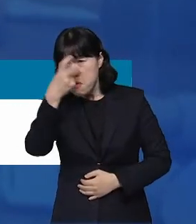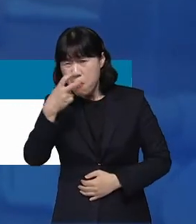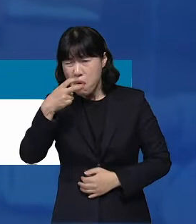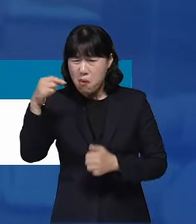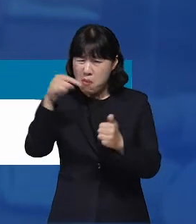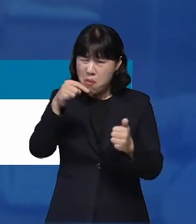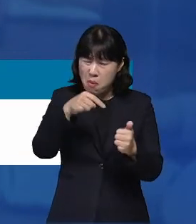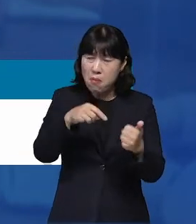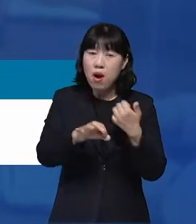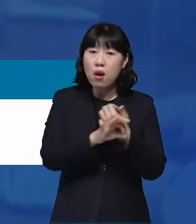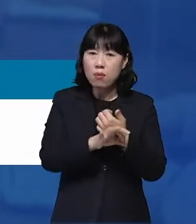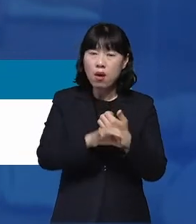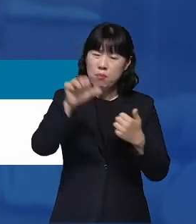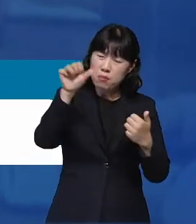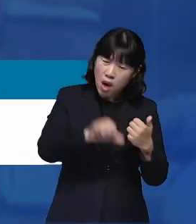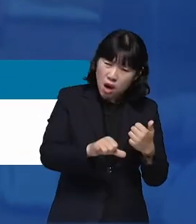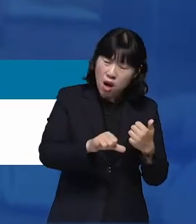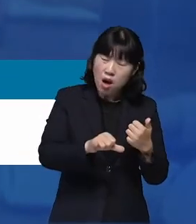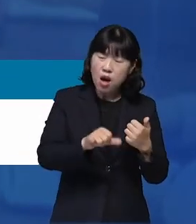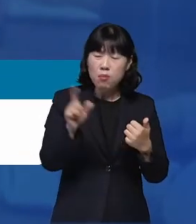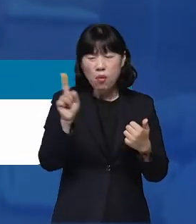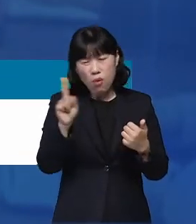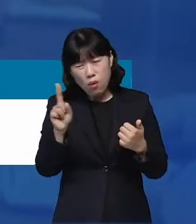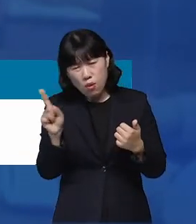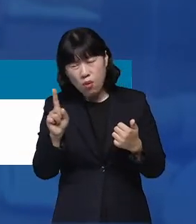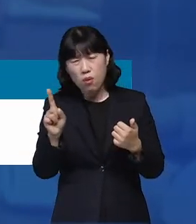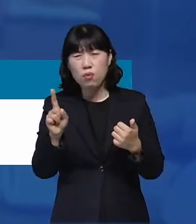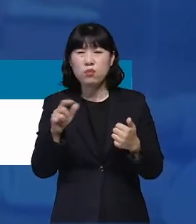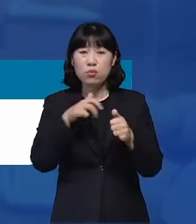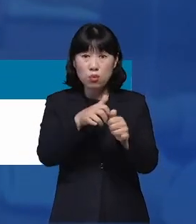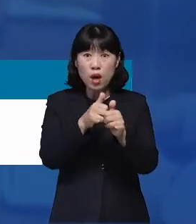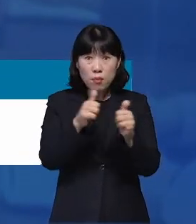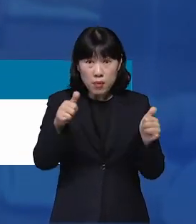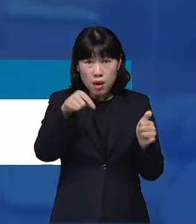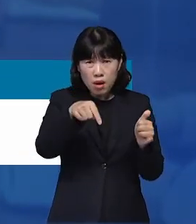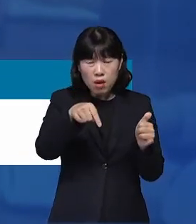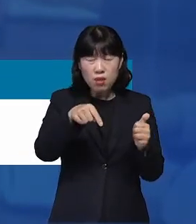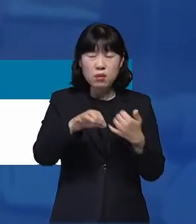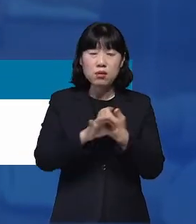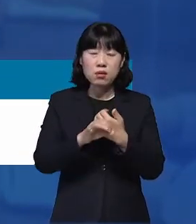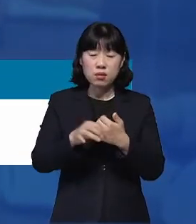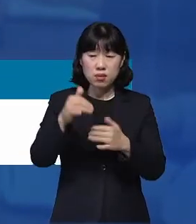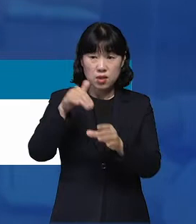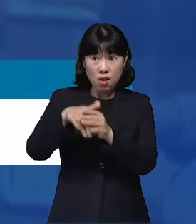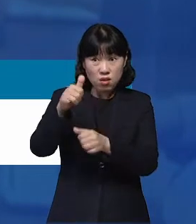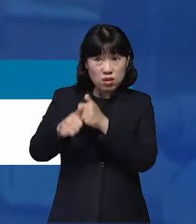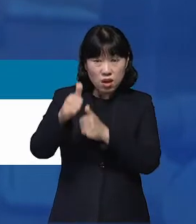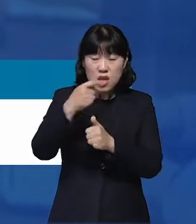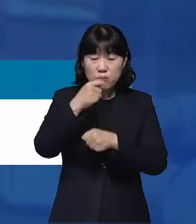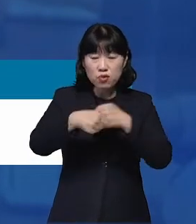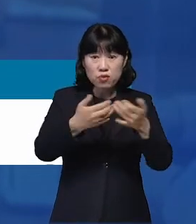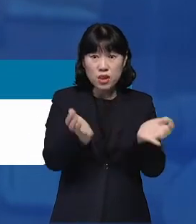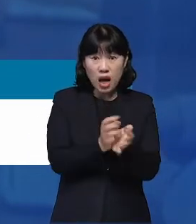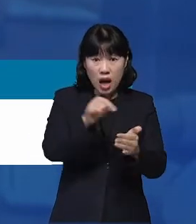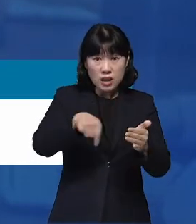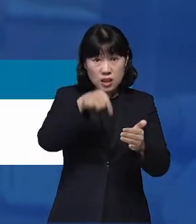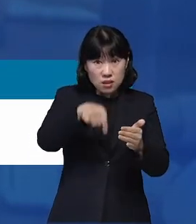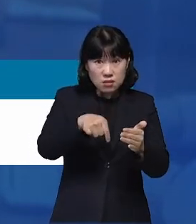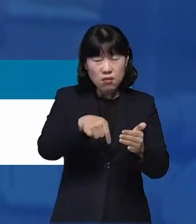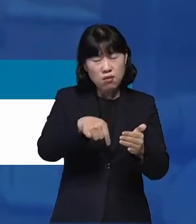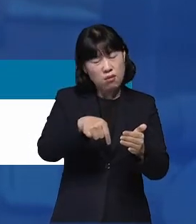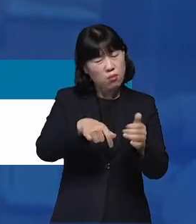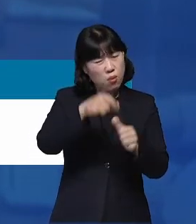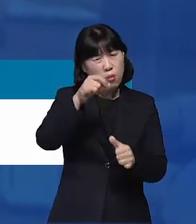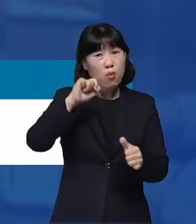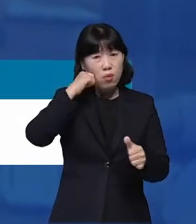떨어질 지 선거 후보 라면 아니 우리 경선 과정에서 민주당 경선 과정에서 그런 후보가 뽑히게 씁니까 예